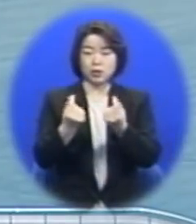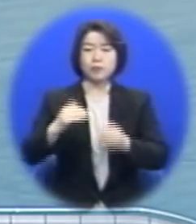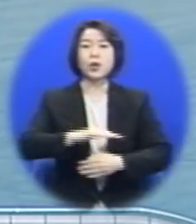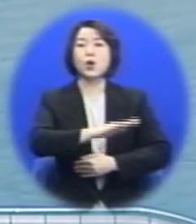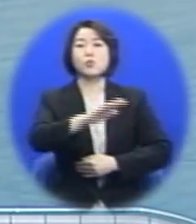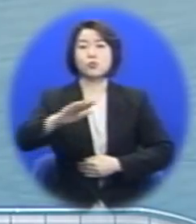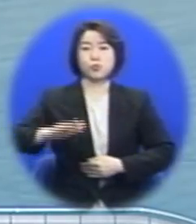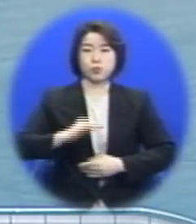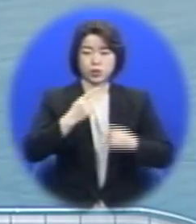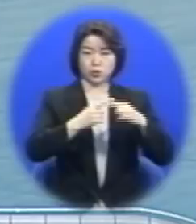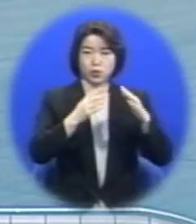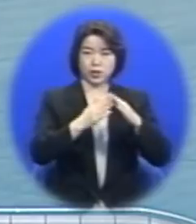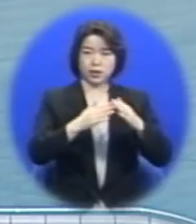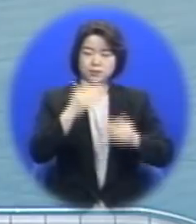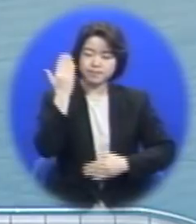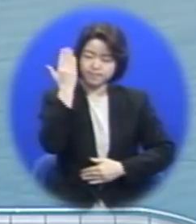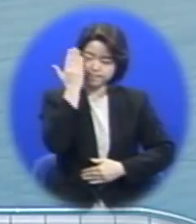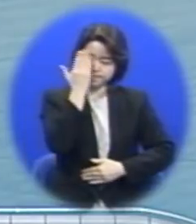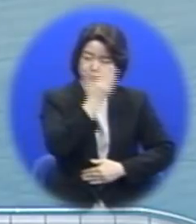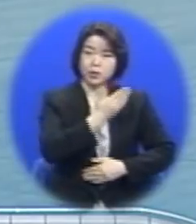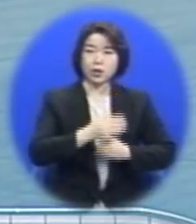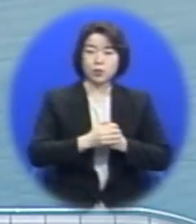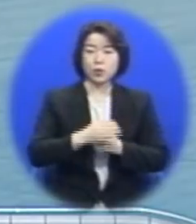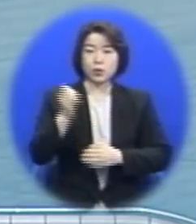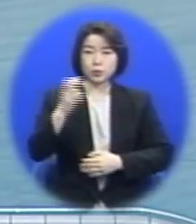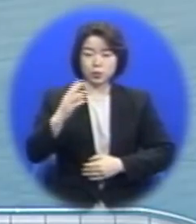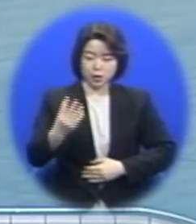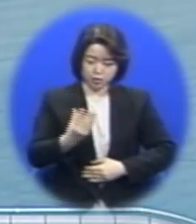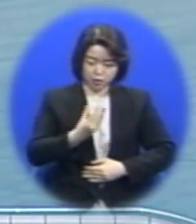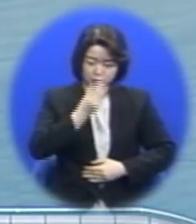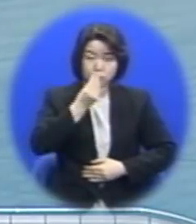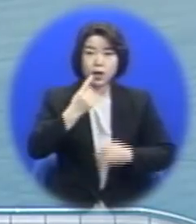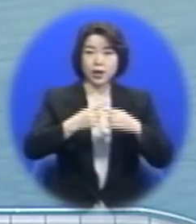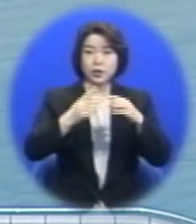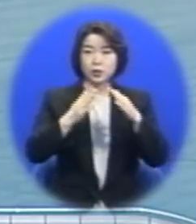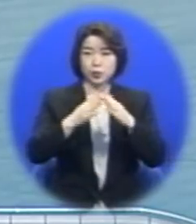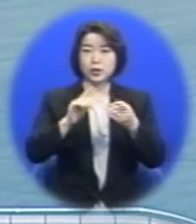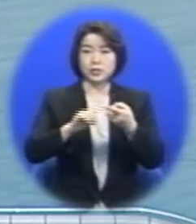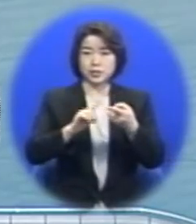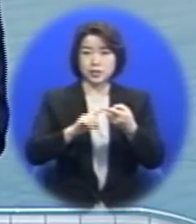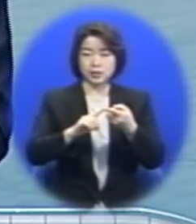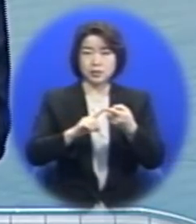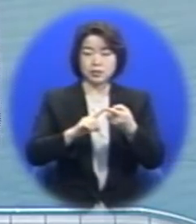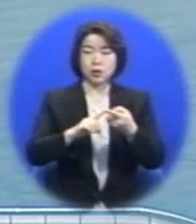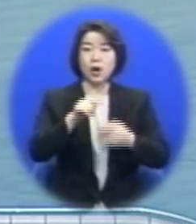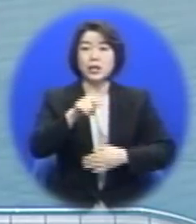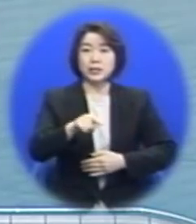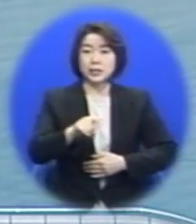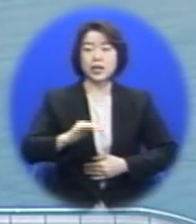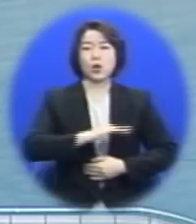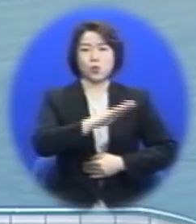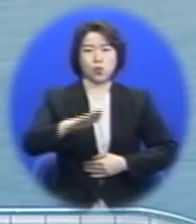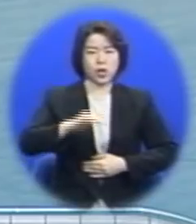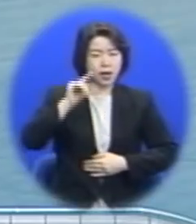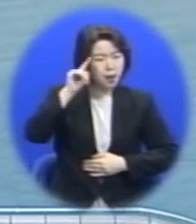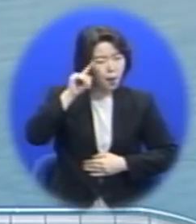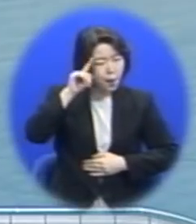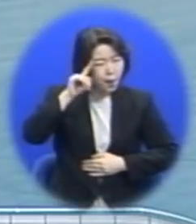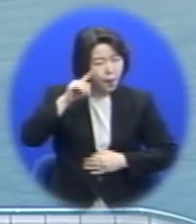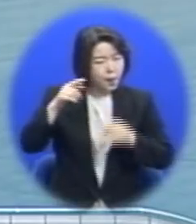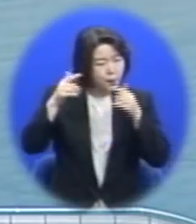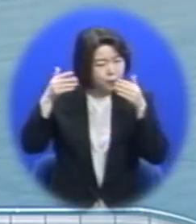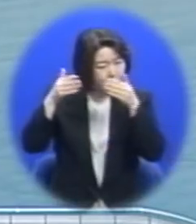교회가 정결하고 그리고 거룩한 교회인가? 그게 우리가 신경 쓸 모든